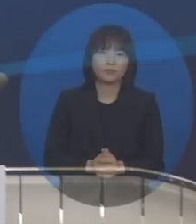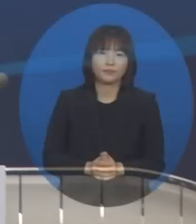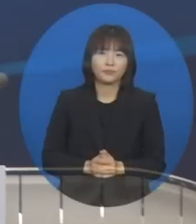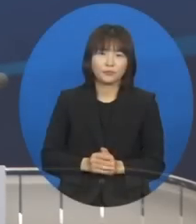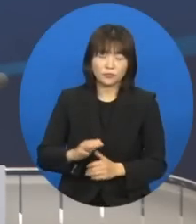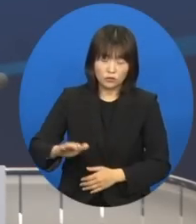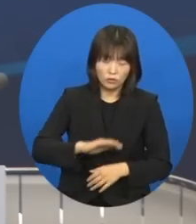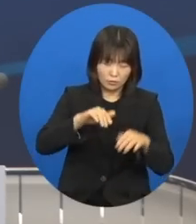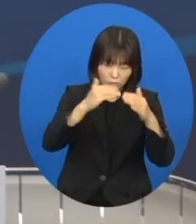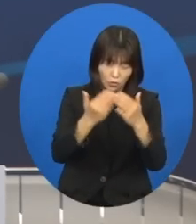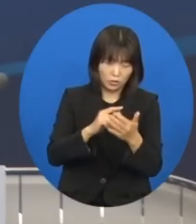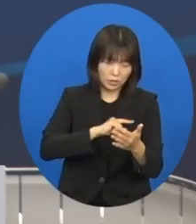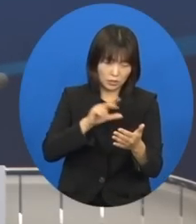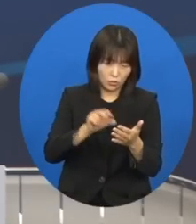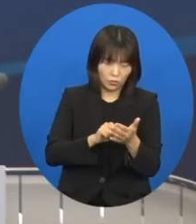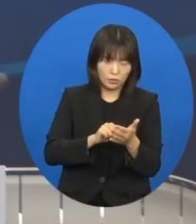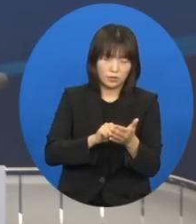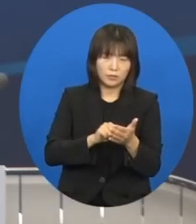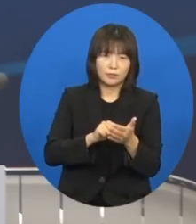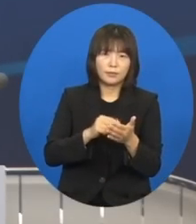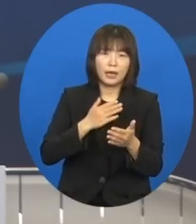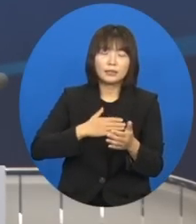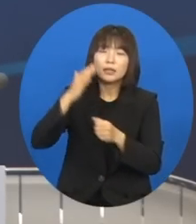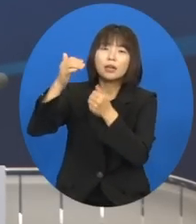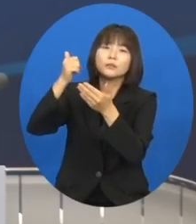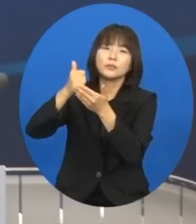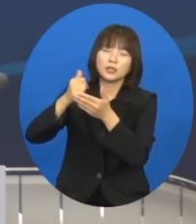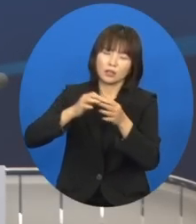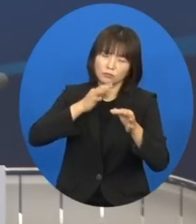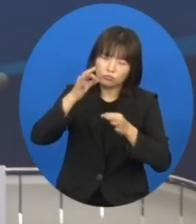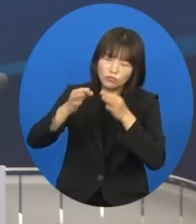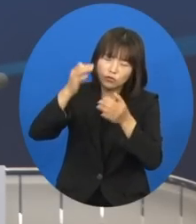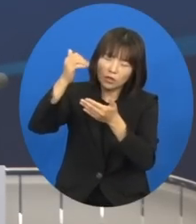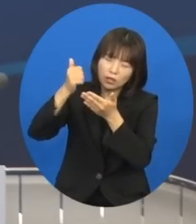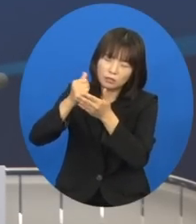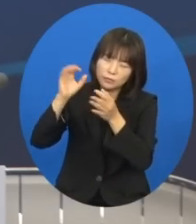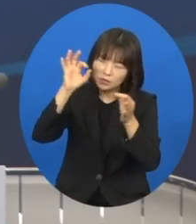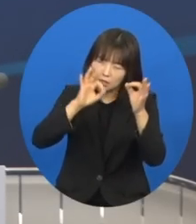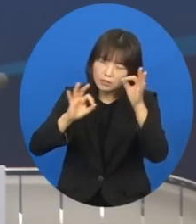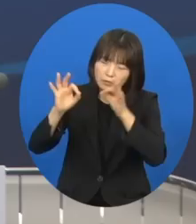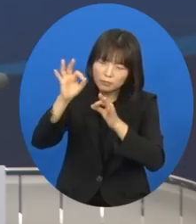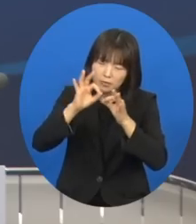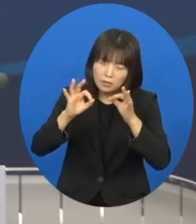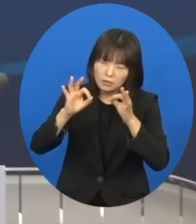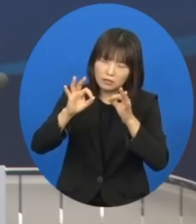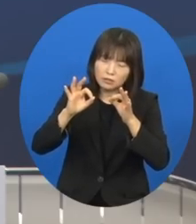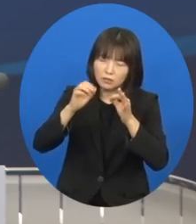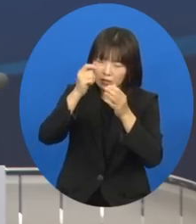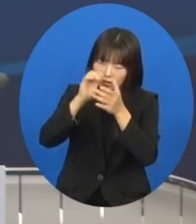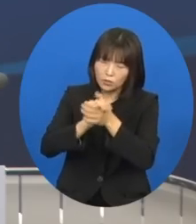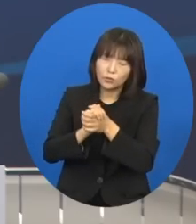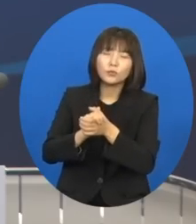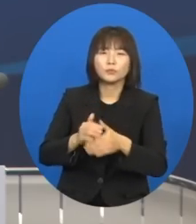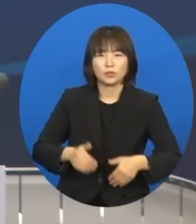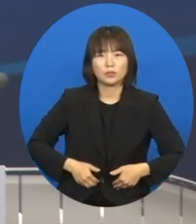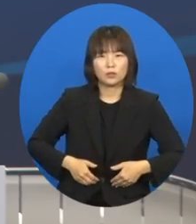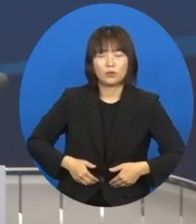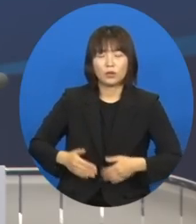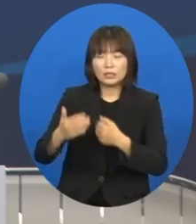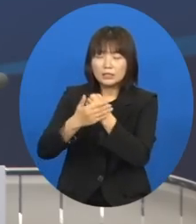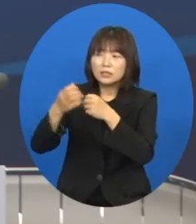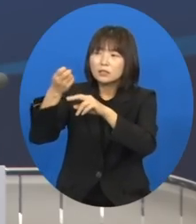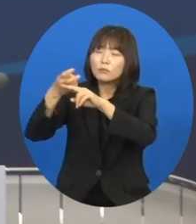제목을 다 알고 계신 하나님께 우리는 부르짖어 하나님을 찾으면서 나아갑니다. 은혜의 보좌 앞에